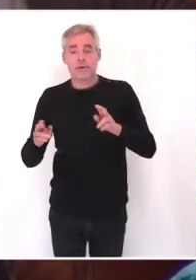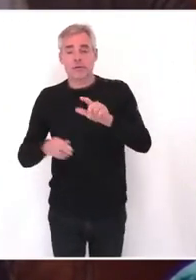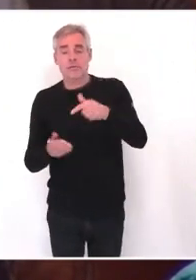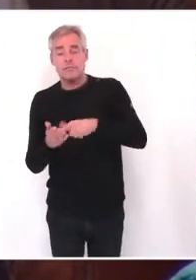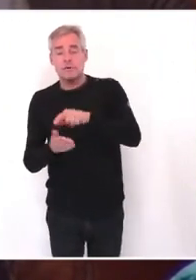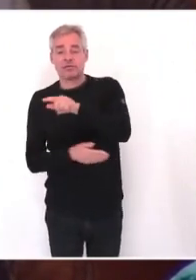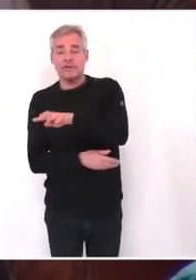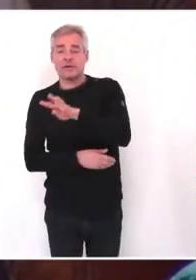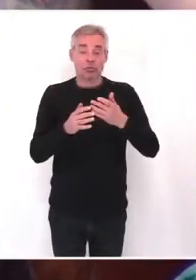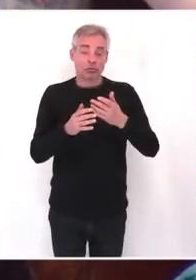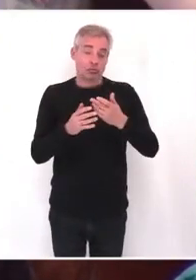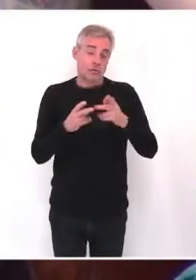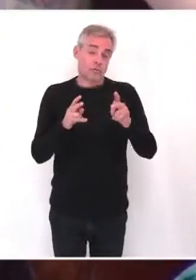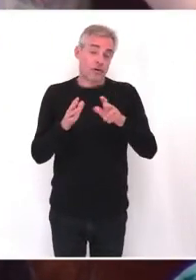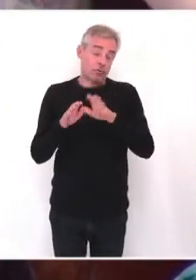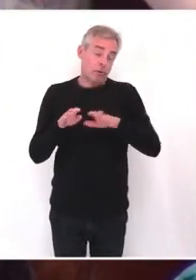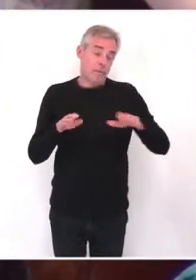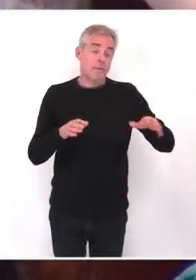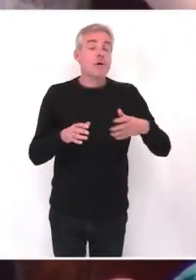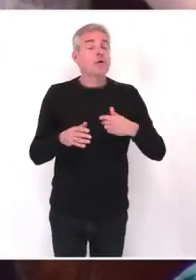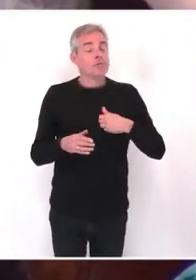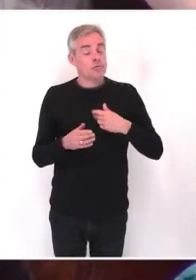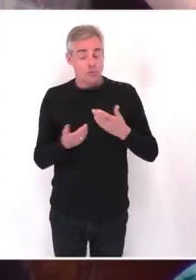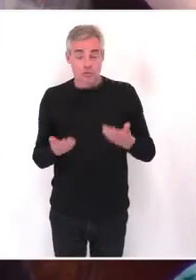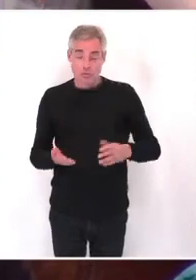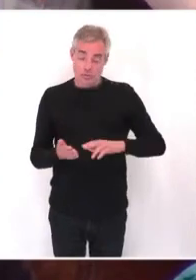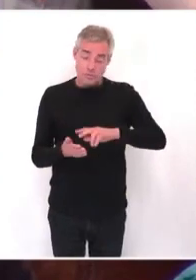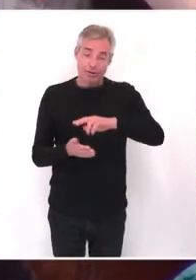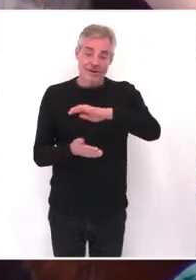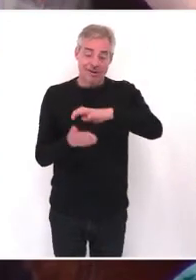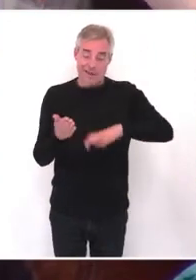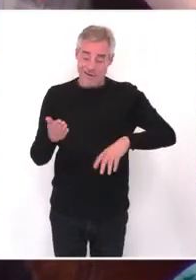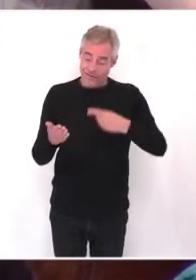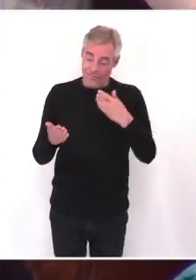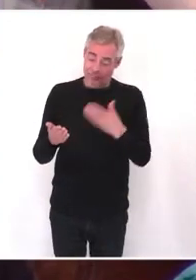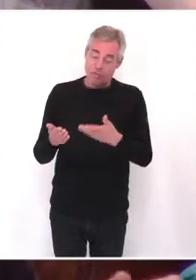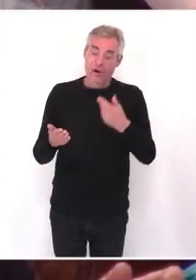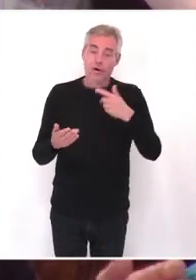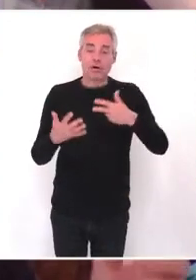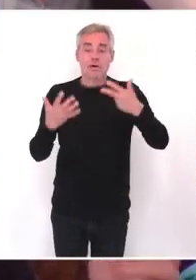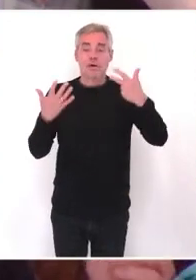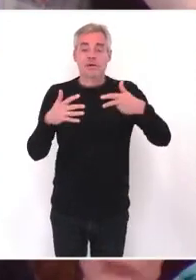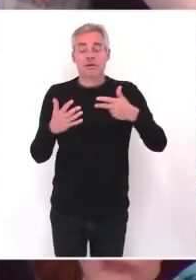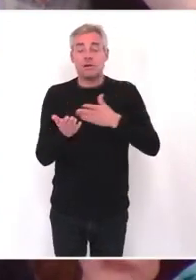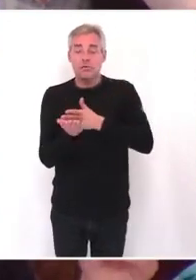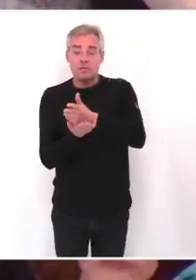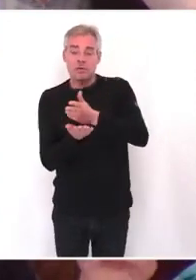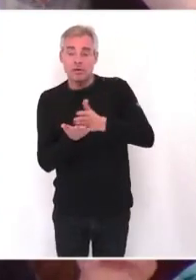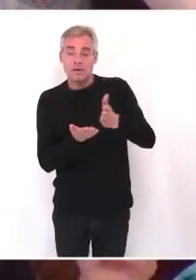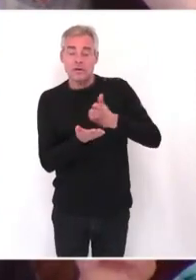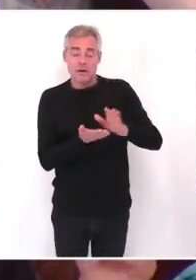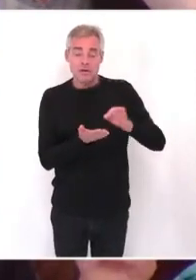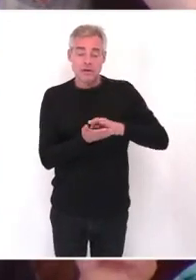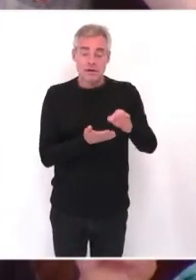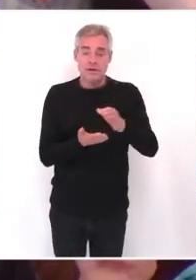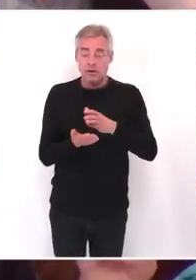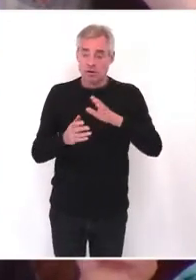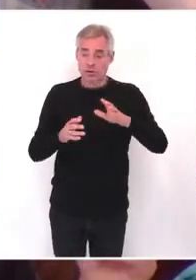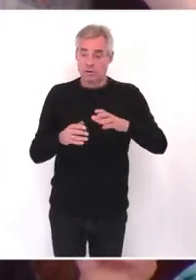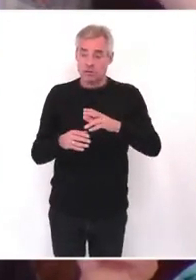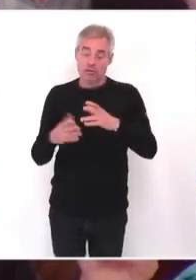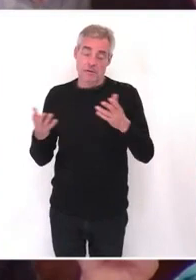2024-2029. Le contrat que nous examinons aujourd'hui décline en 18 orientations stratégiques les grands axes